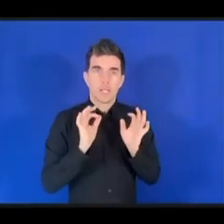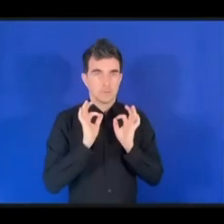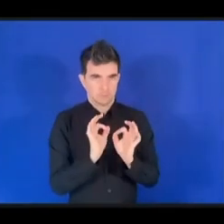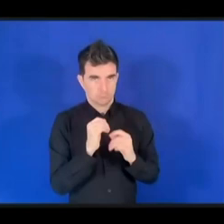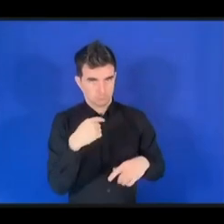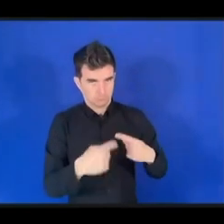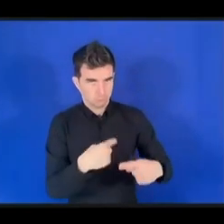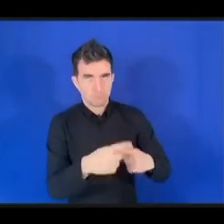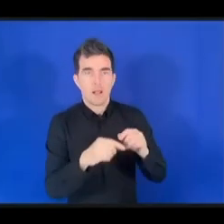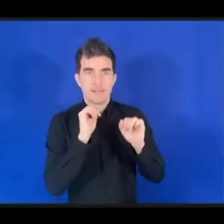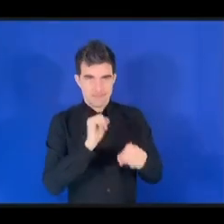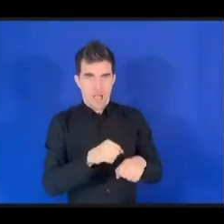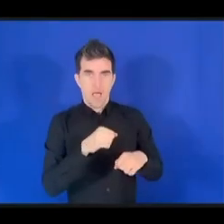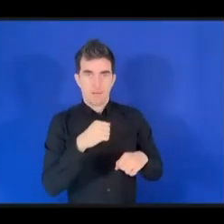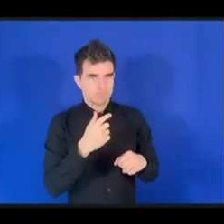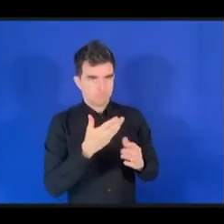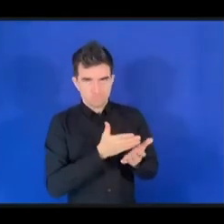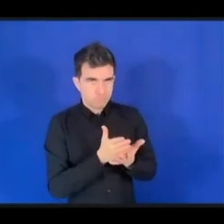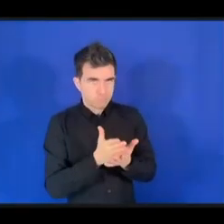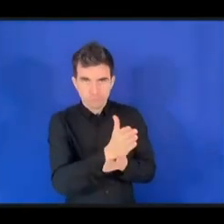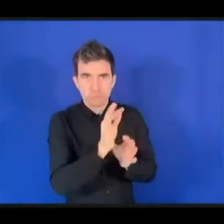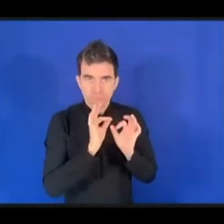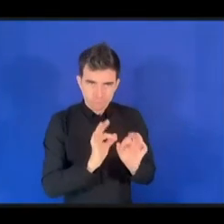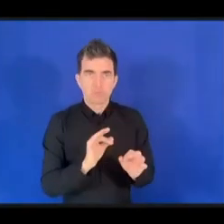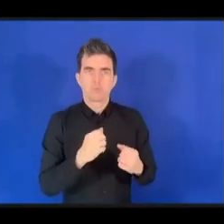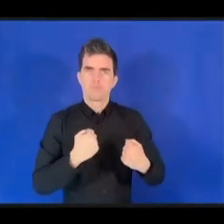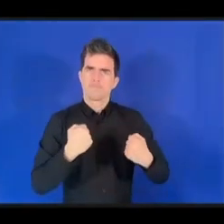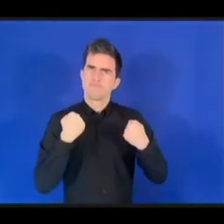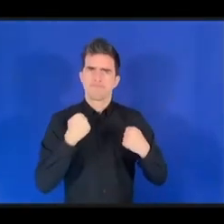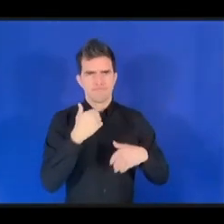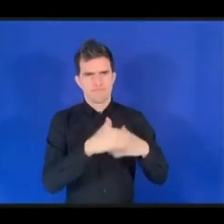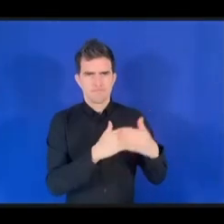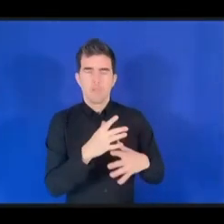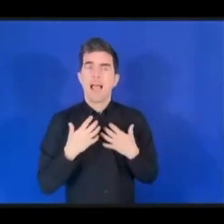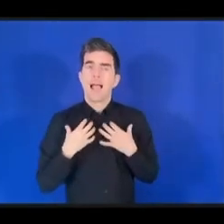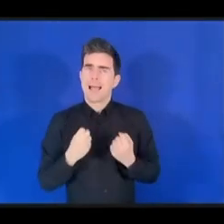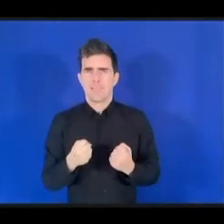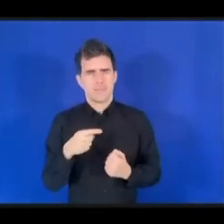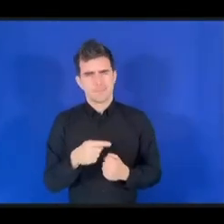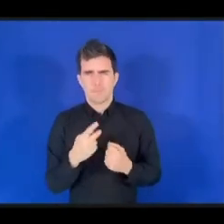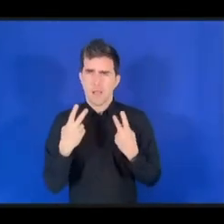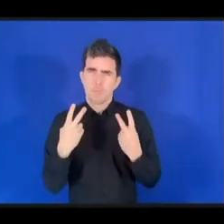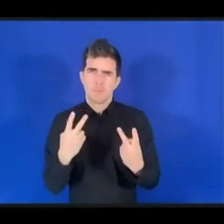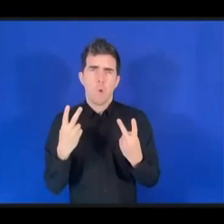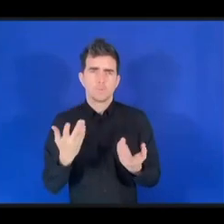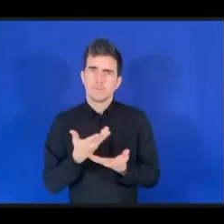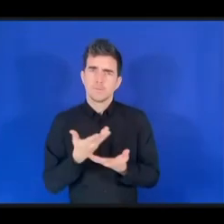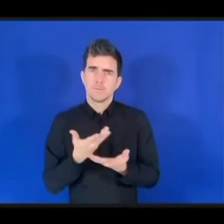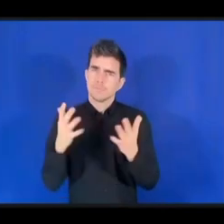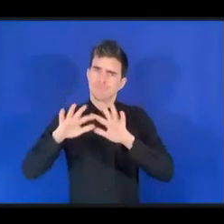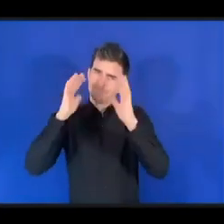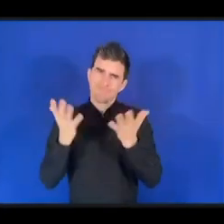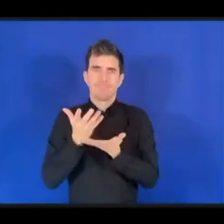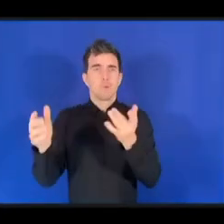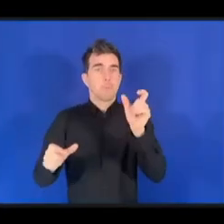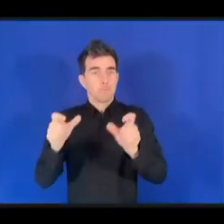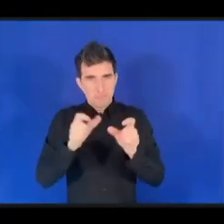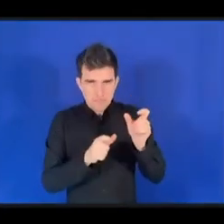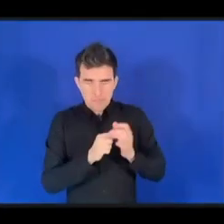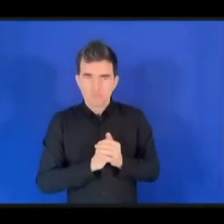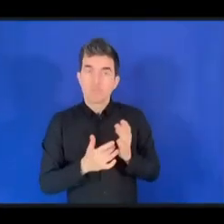ますグローバルコミュニティに取りましてインターネットの健全性というのは極めて自由ですテクニカルコミュニティAで